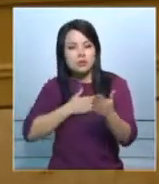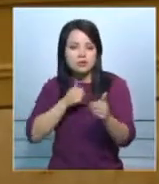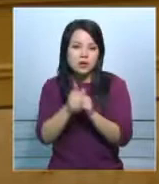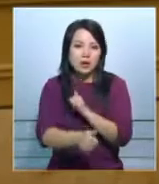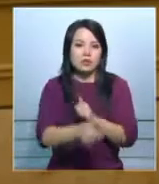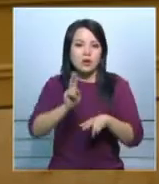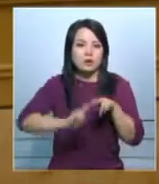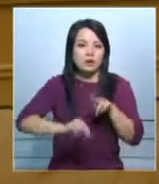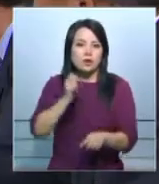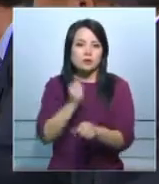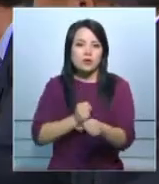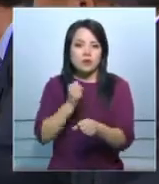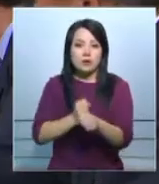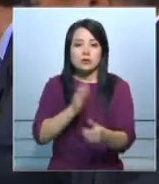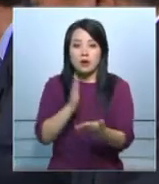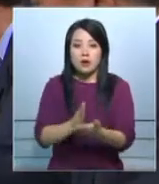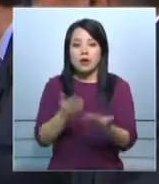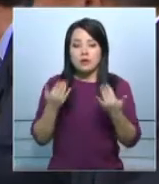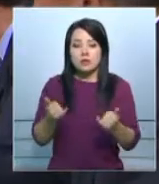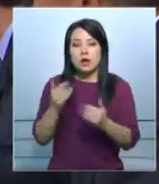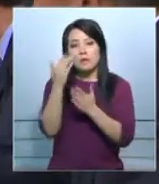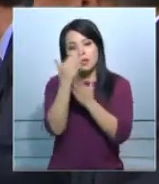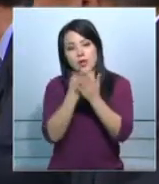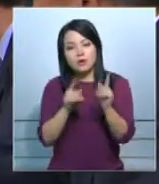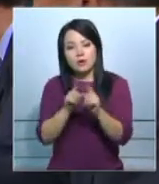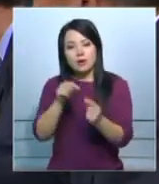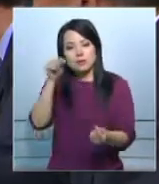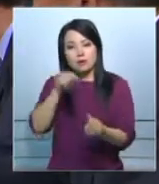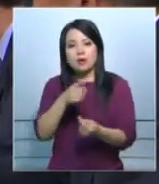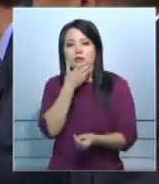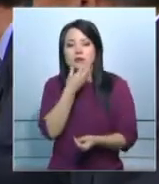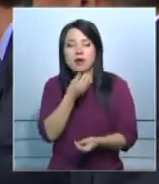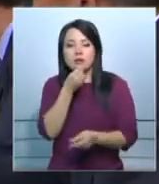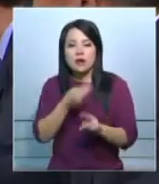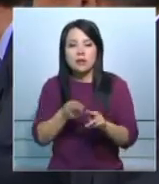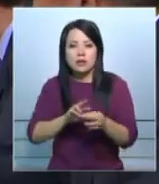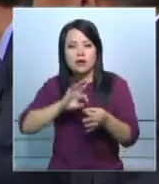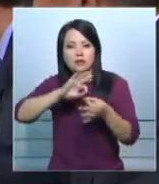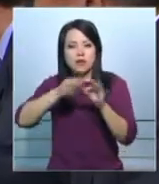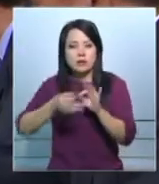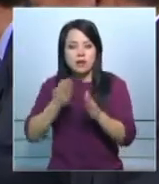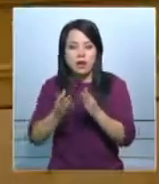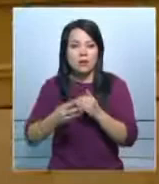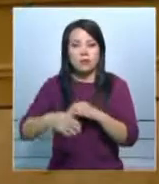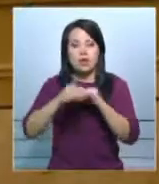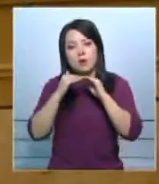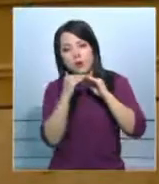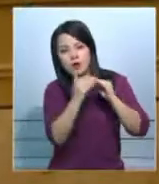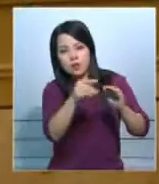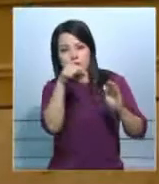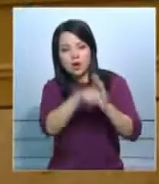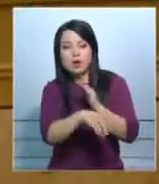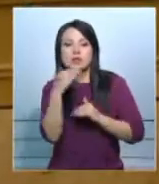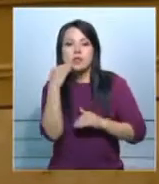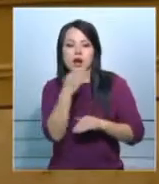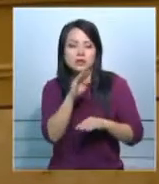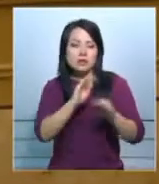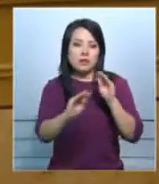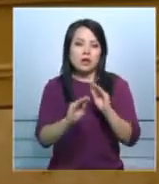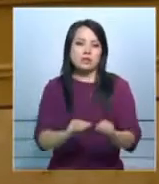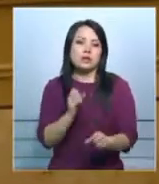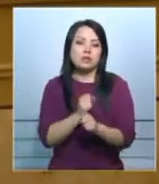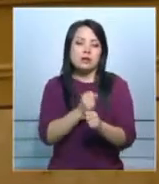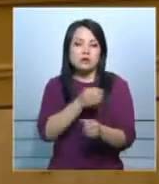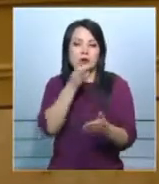жатыр. Негізгі мазмұндық жабдықтау бағдарламасы өте салиқалы әрі айқын. Енді павильондардың ішкі сапалық мазмұны